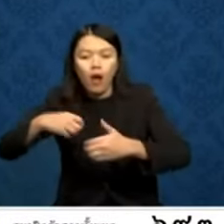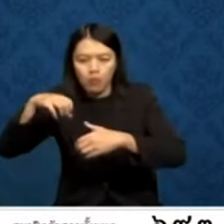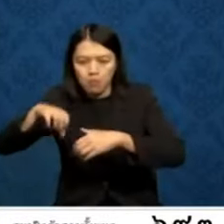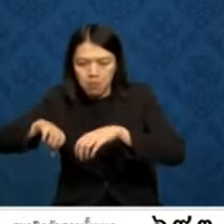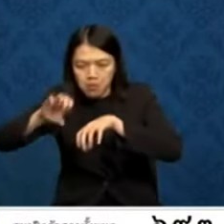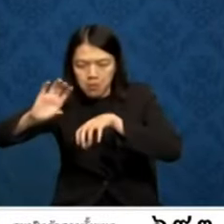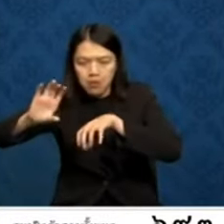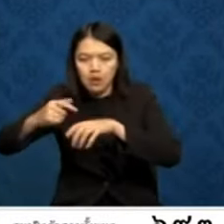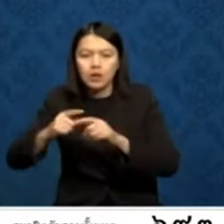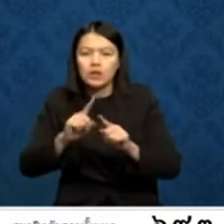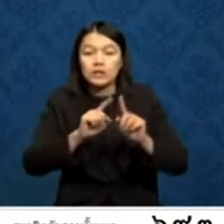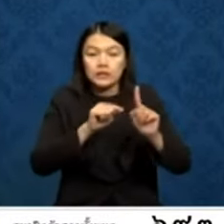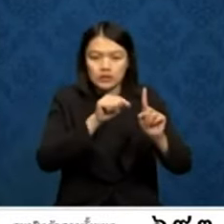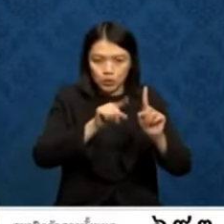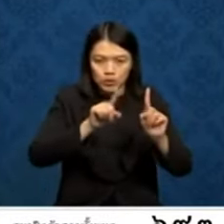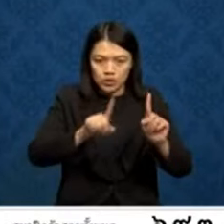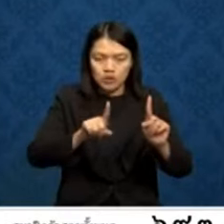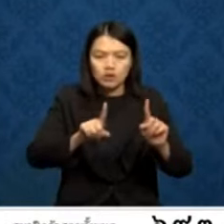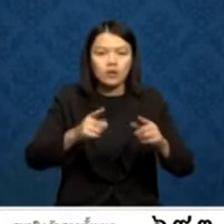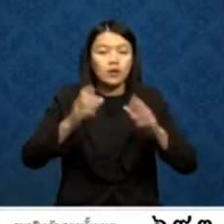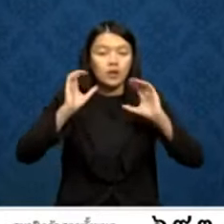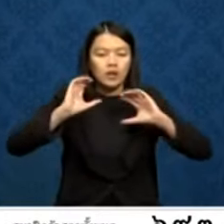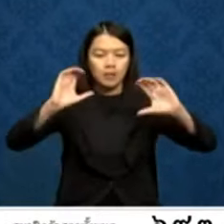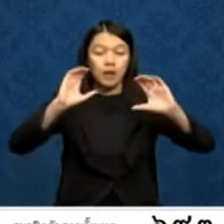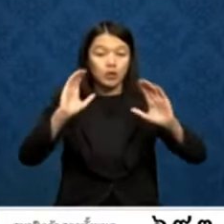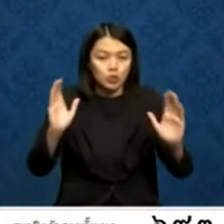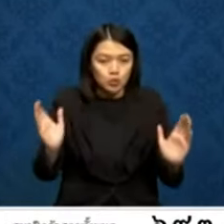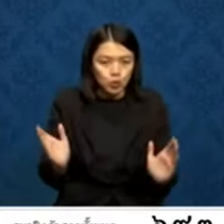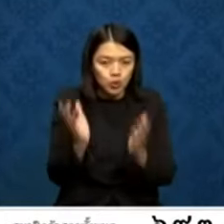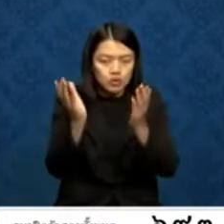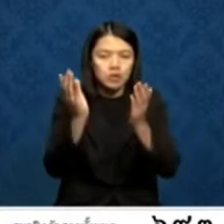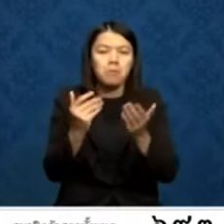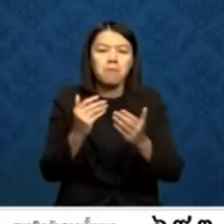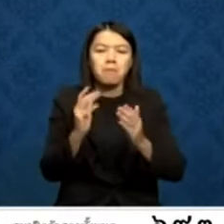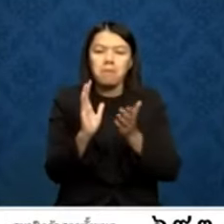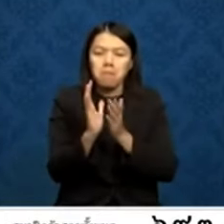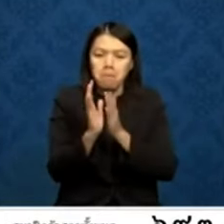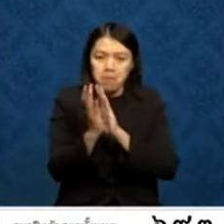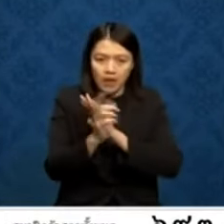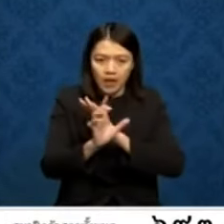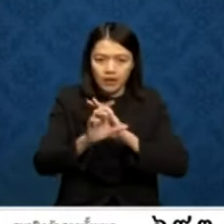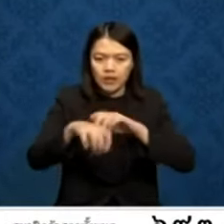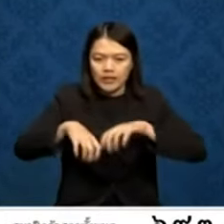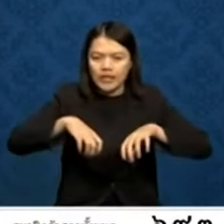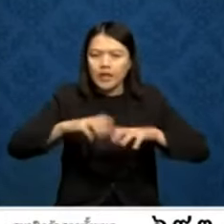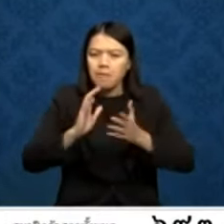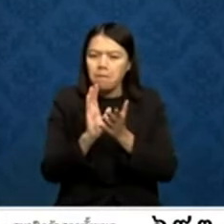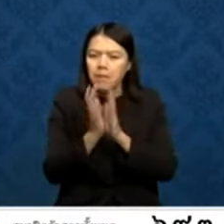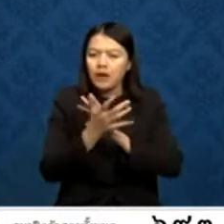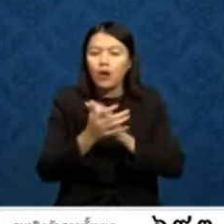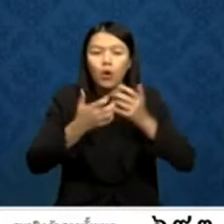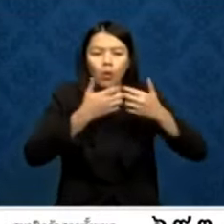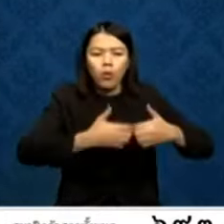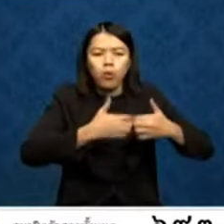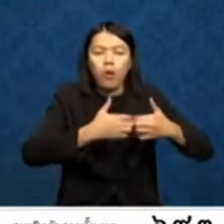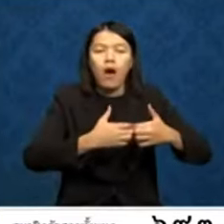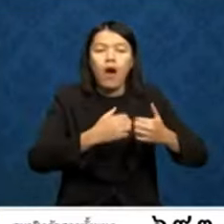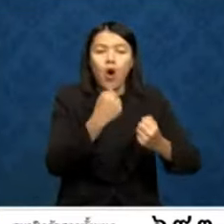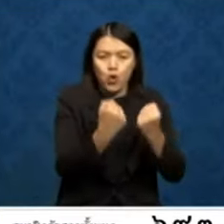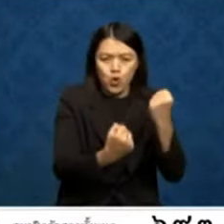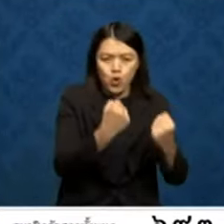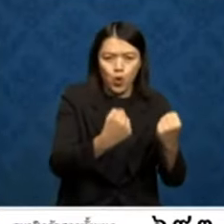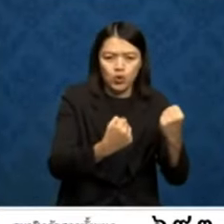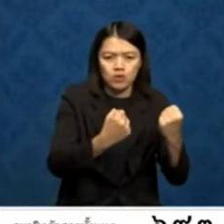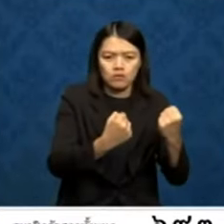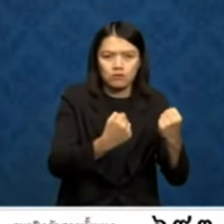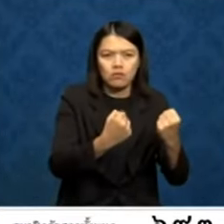ย 1.1 รัฐบาลจะส่งเสริมการเปลี่ยนแปลงผ่านการเปลี่ยนผ่านอุตสาหกรรมยานยนต์เครื่องย